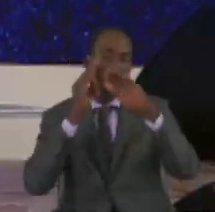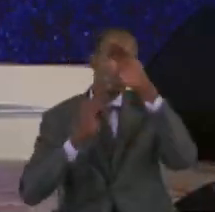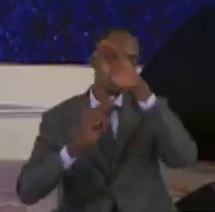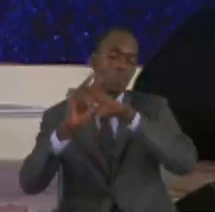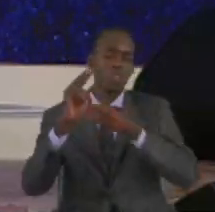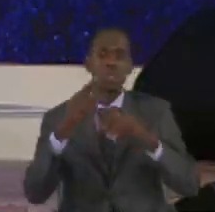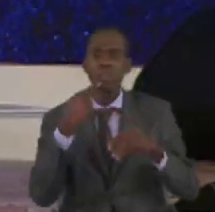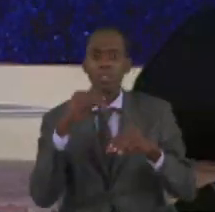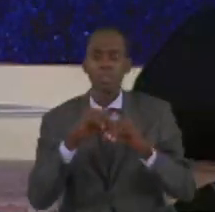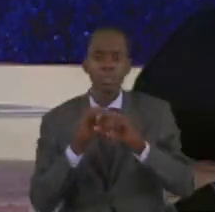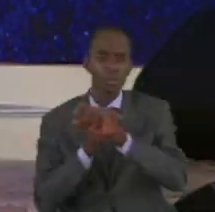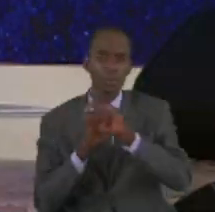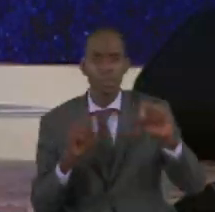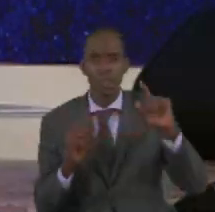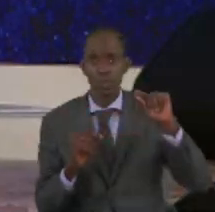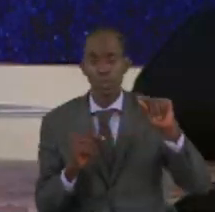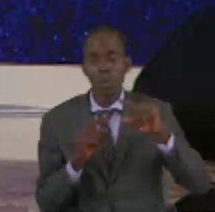Verset